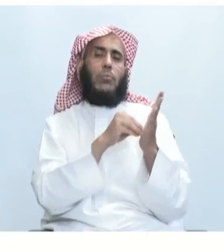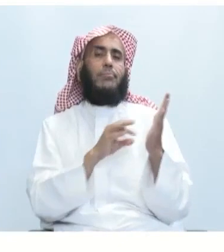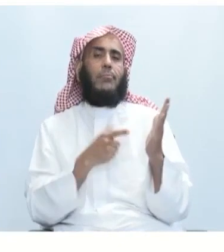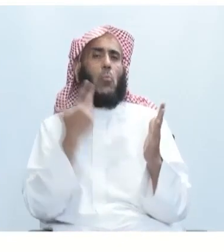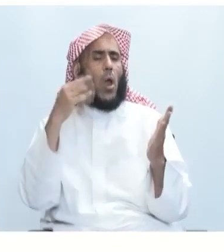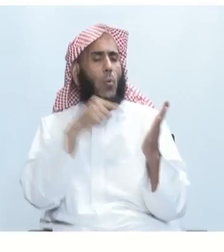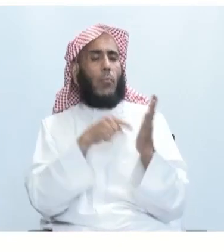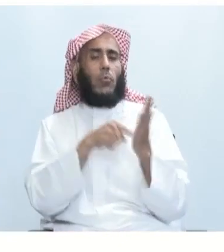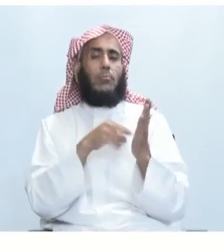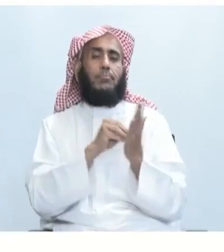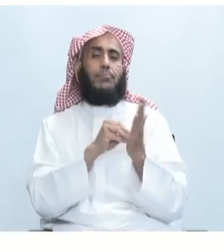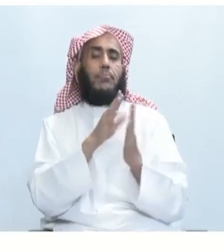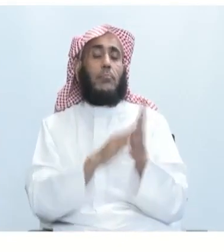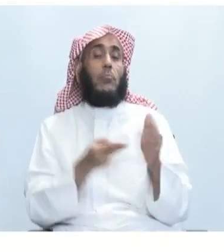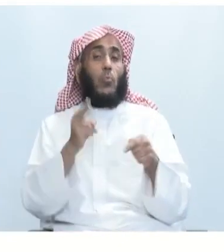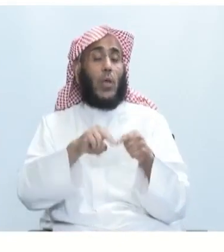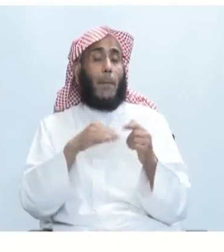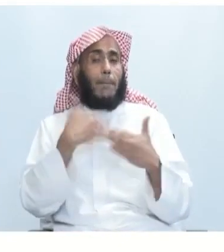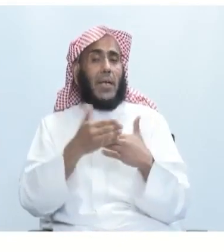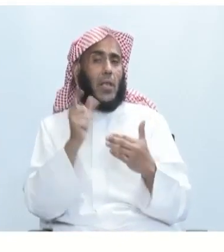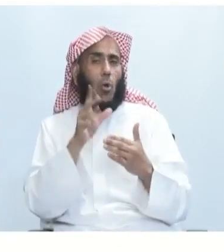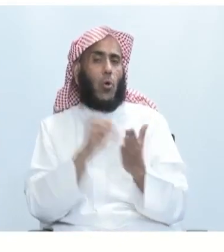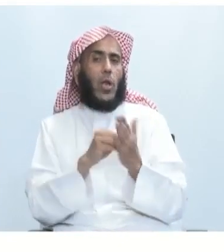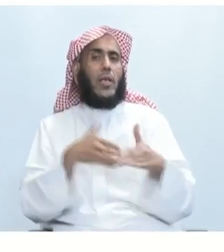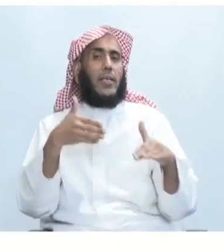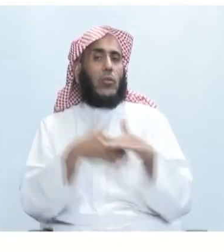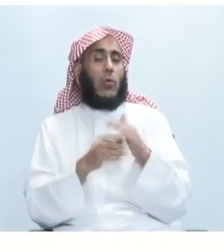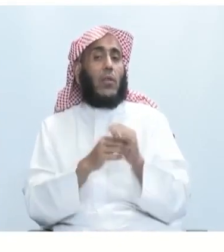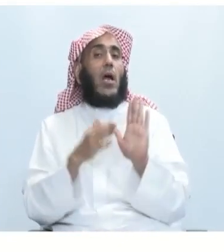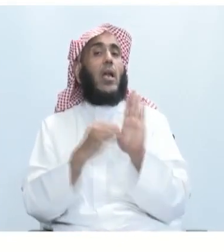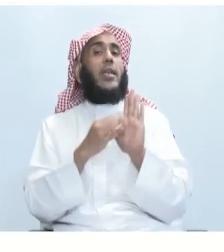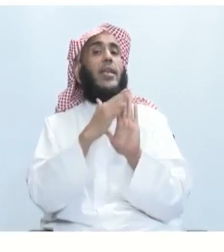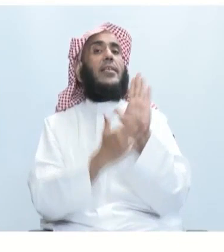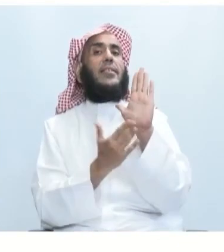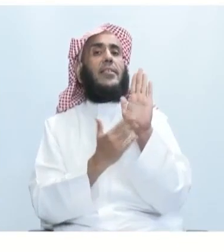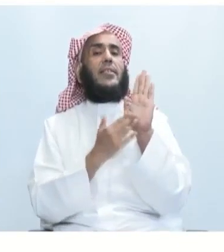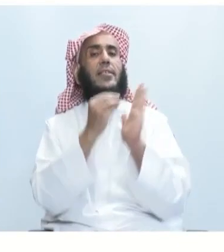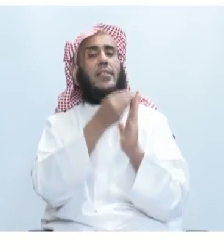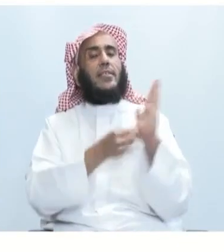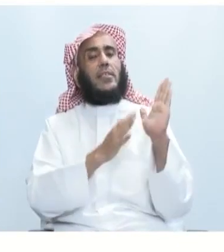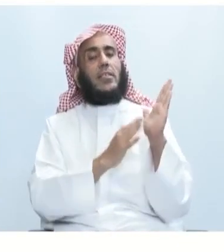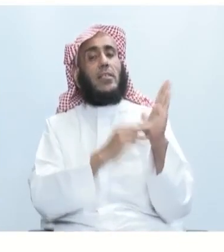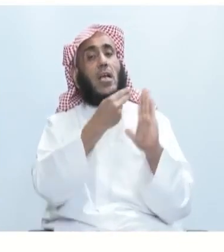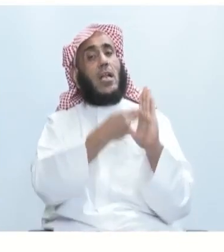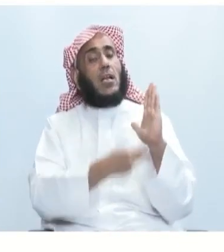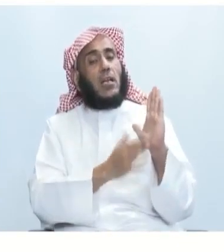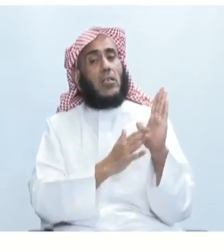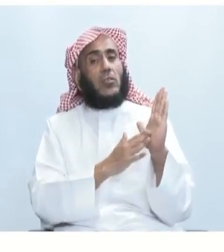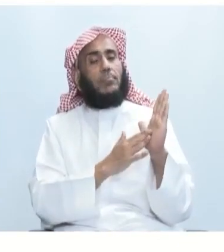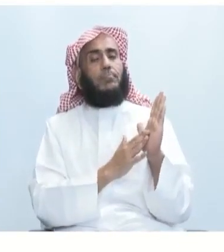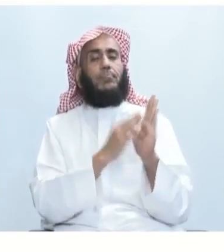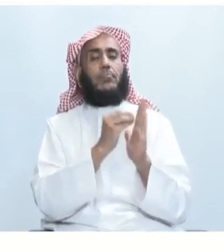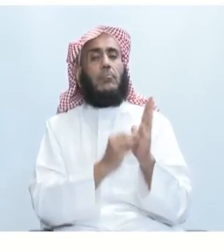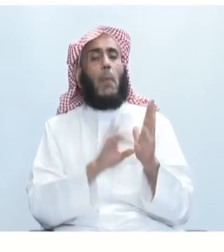من الموضوع ايضا بعد اللغه هنا يدخل في النص يدخل فيه النص النص